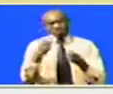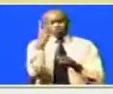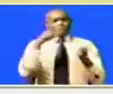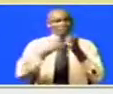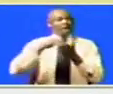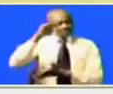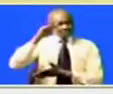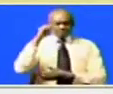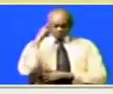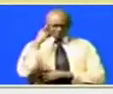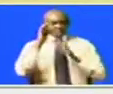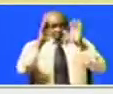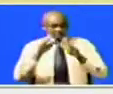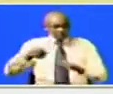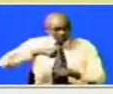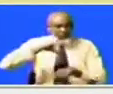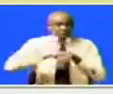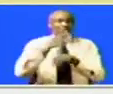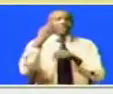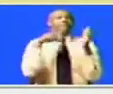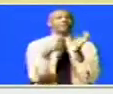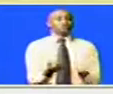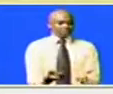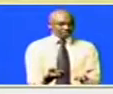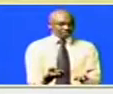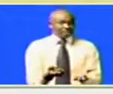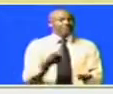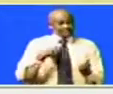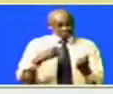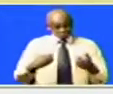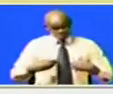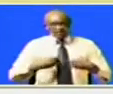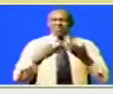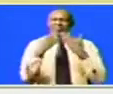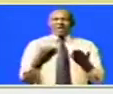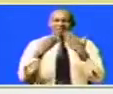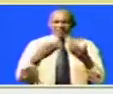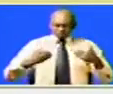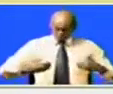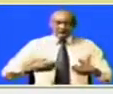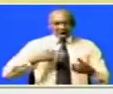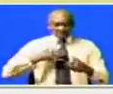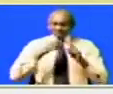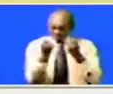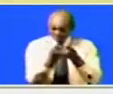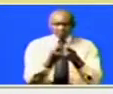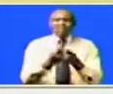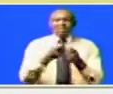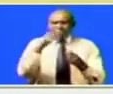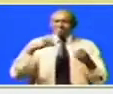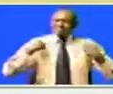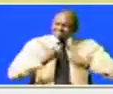mbili, so ilikuwa ni muhimu wetu hii pointi tatu za leo. So vijana kwanza tunarudisha shukrani kwa hiyo bidii, ukiangalia kutoka na uchovu